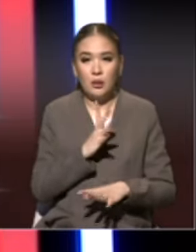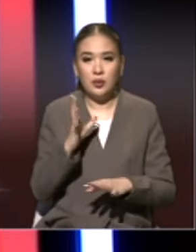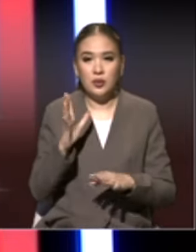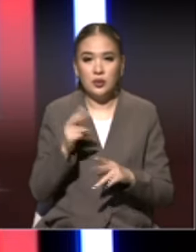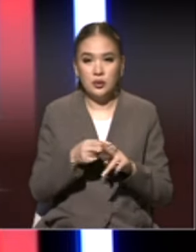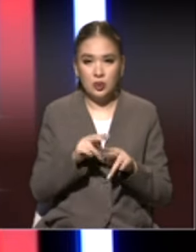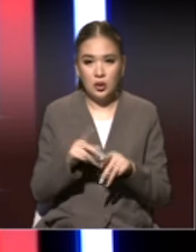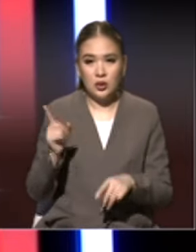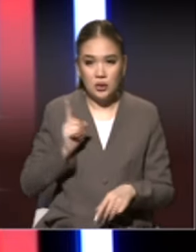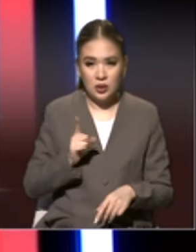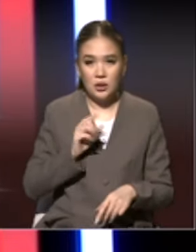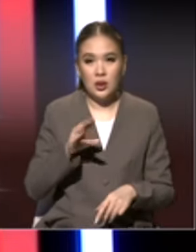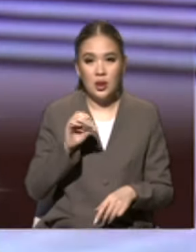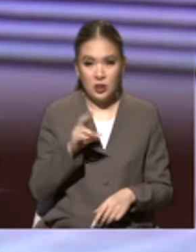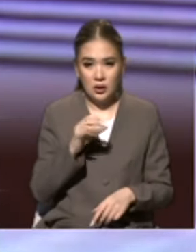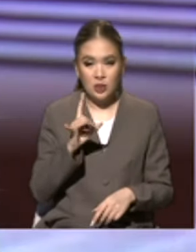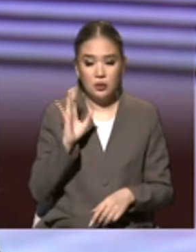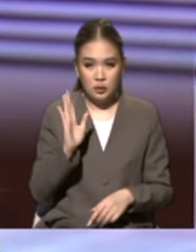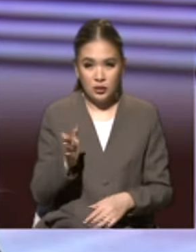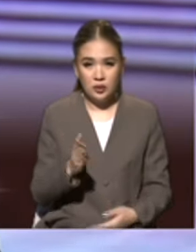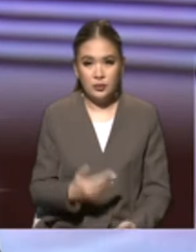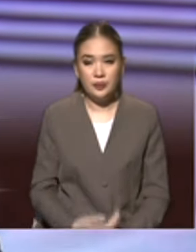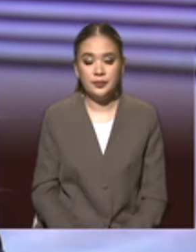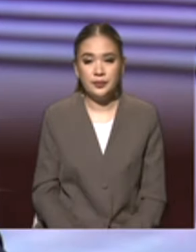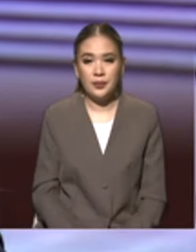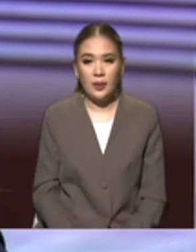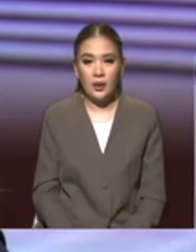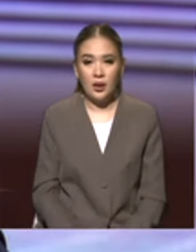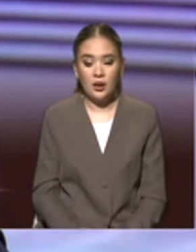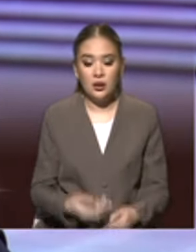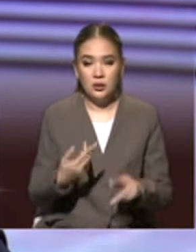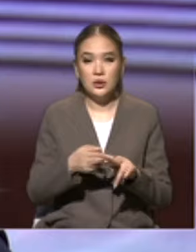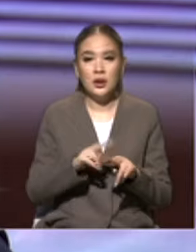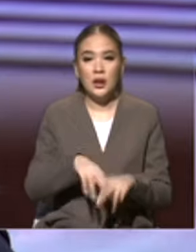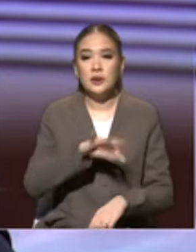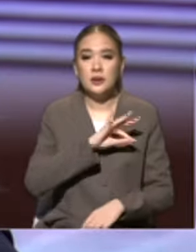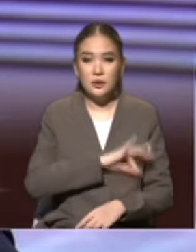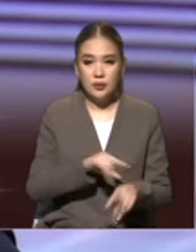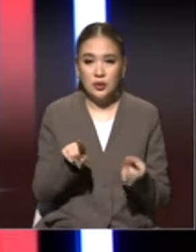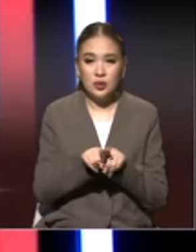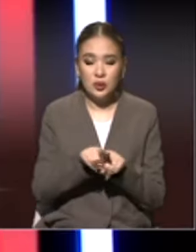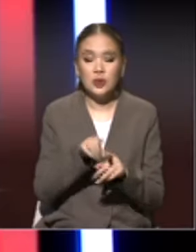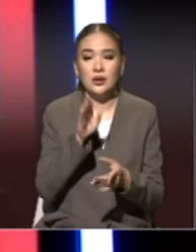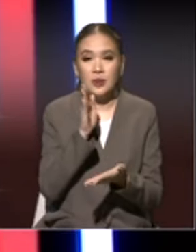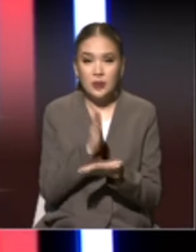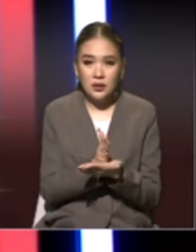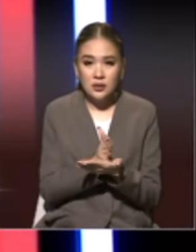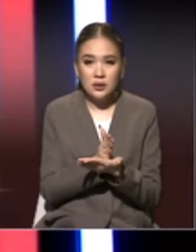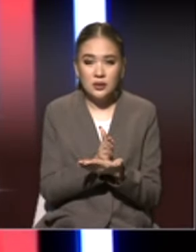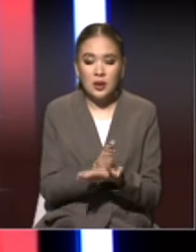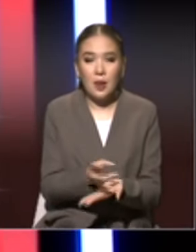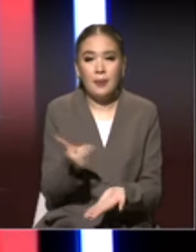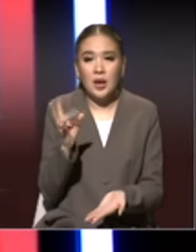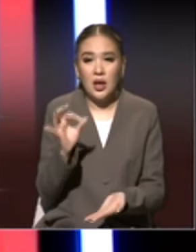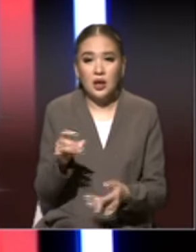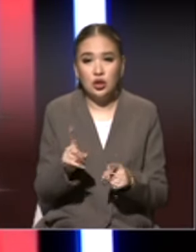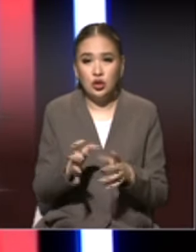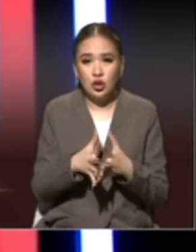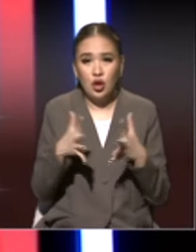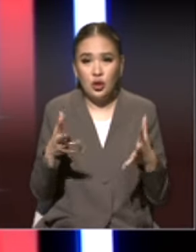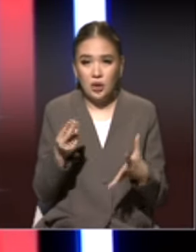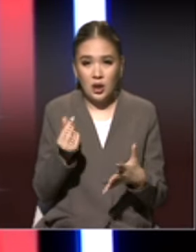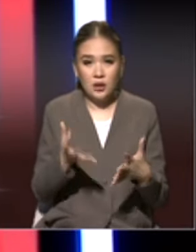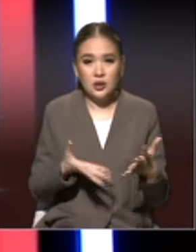шағын жөндеу жұмыстары бар, оны шағын жөндеу жұмыстары бар деген сияқты. Енді қазір бұл тиімді тұстары да бар, бірақ енді бір аса бір үлкен ақша емес қой бұл